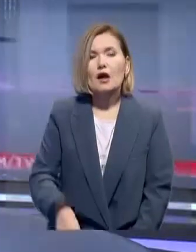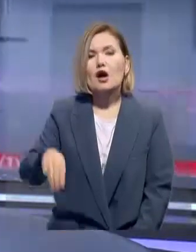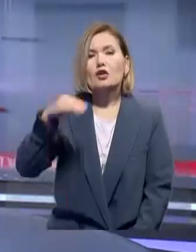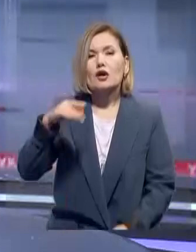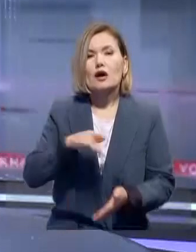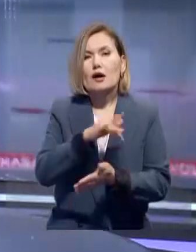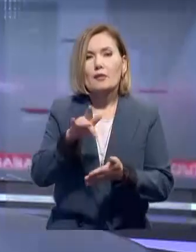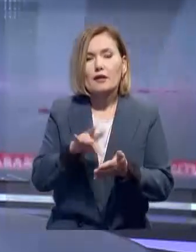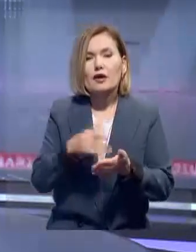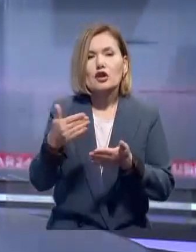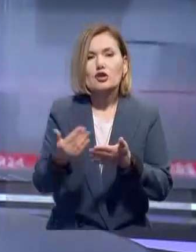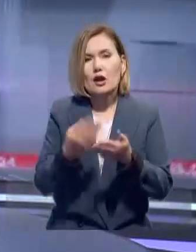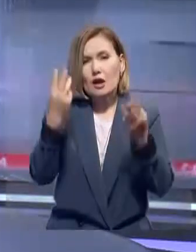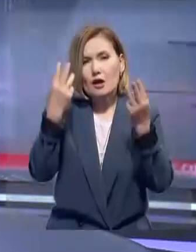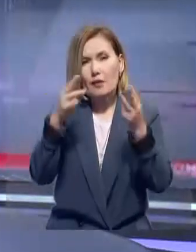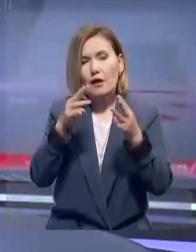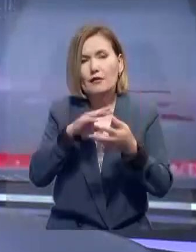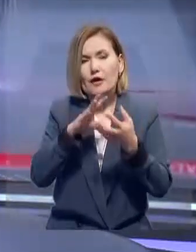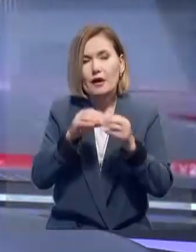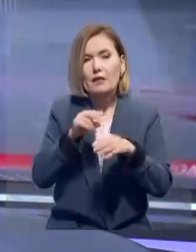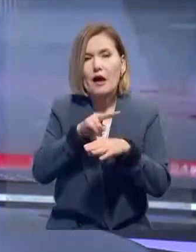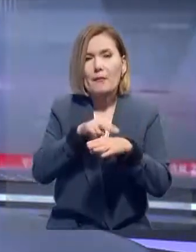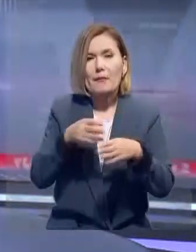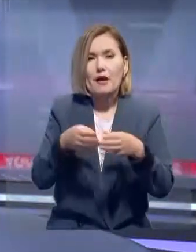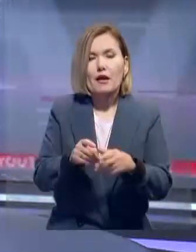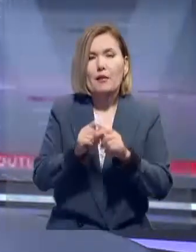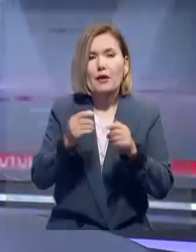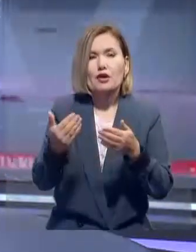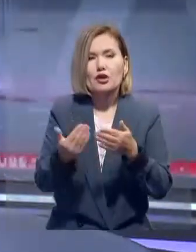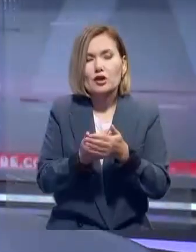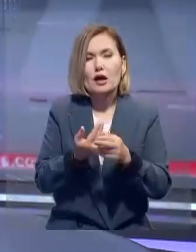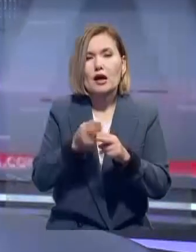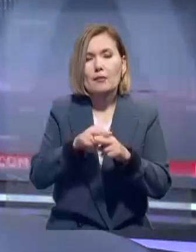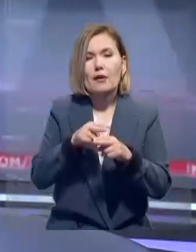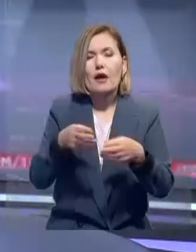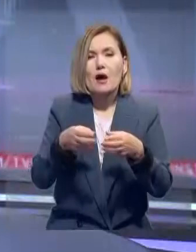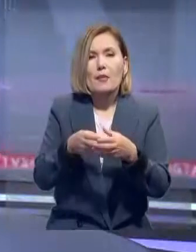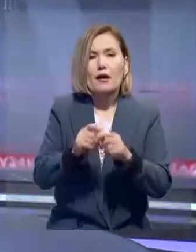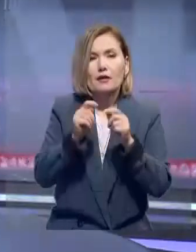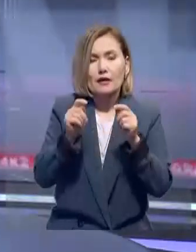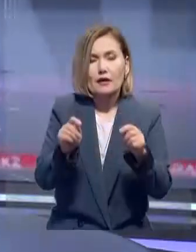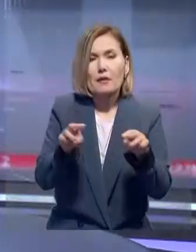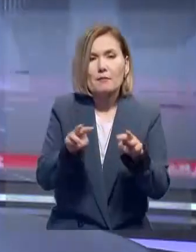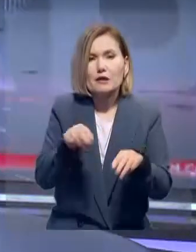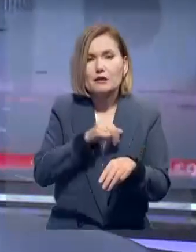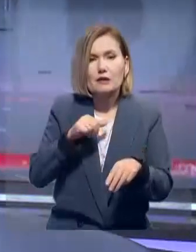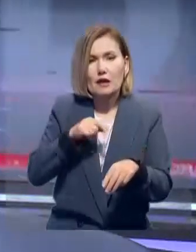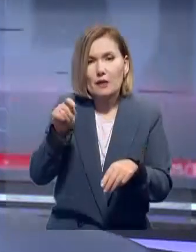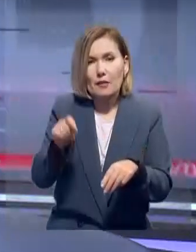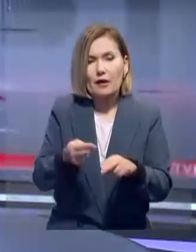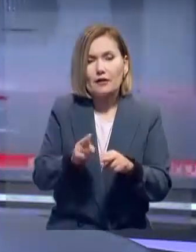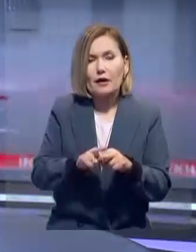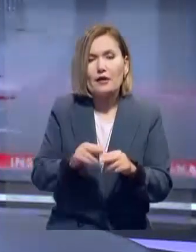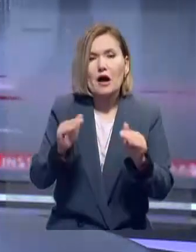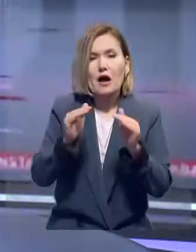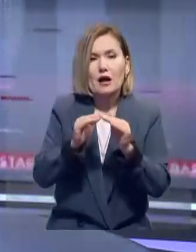Түркістан қаласында жаңа үлгідегі учаскелік полиция бекеті ашылды. Жаңа нысанды ішкі істер министрі Ержан Саденов өзі келіп көрді. Ғимарат